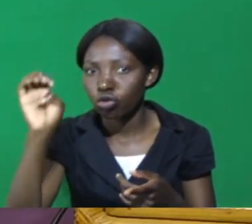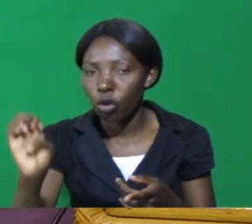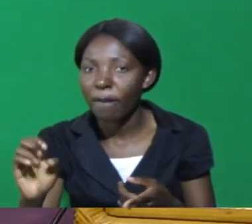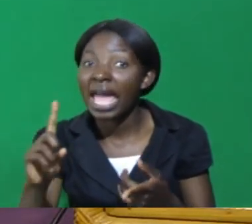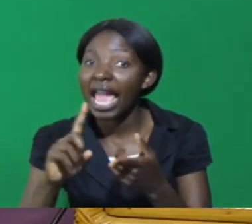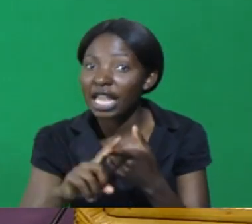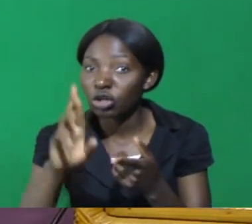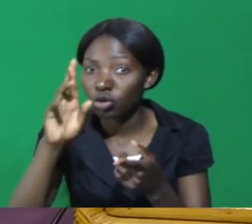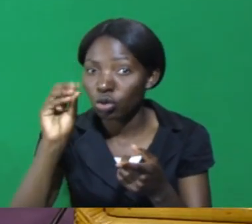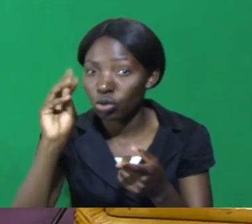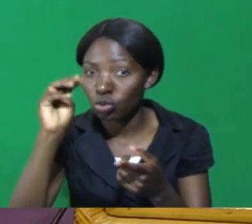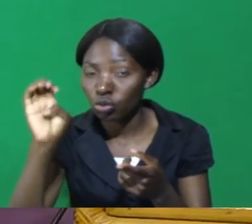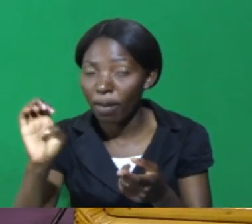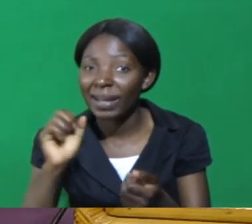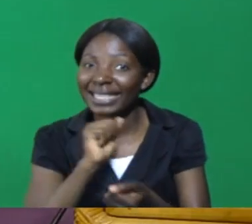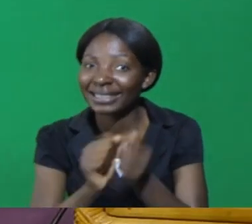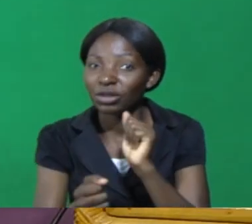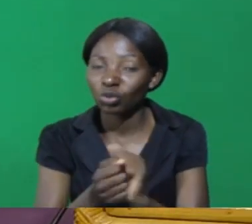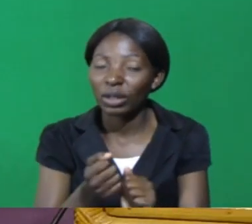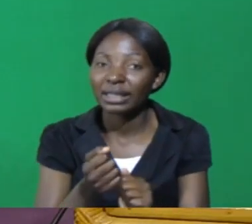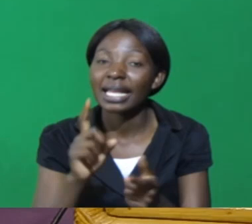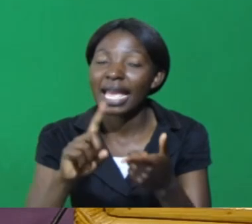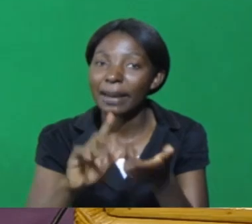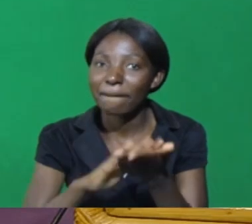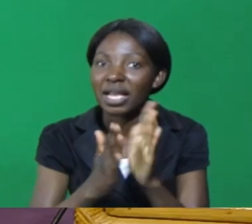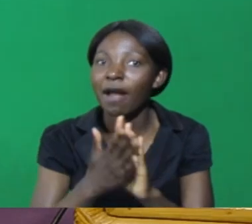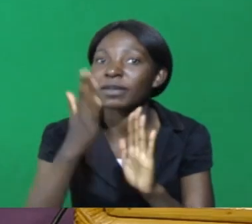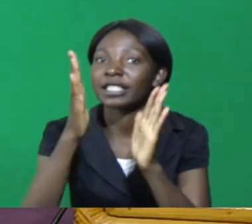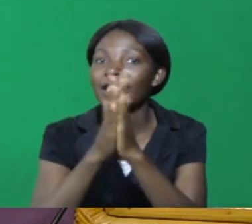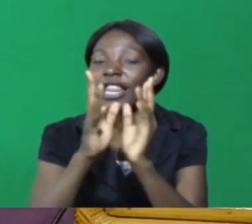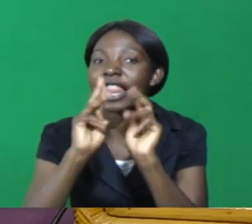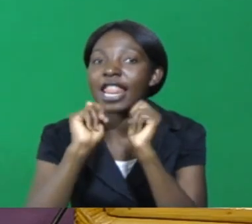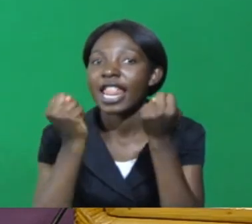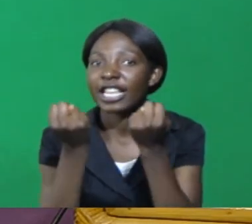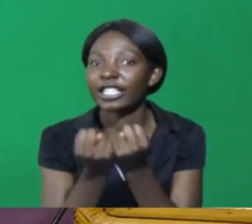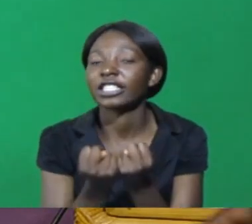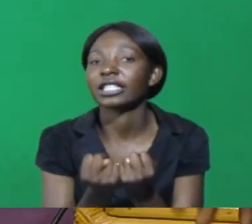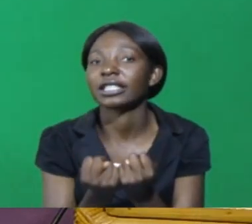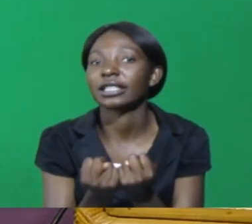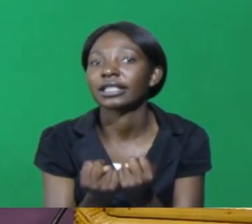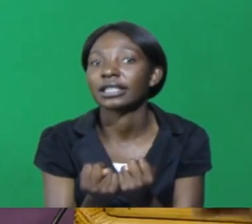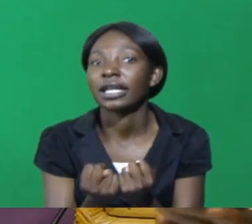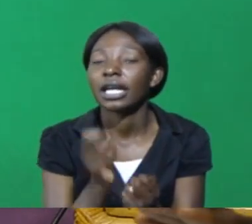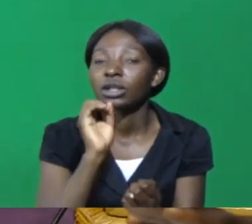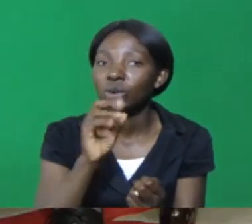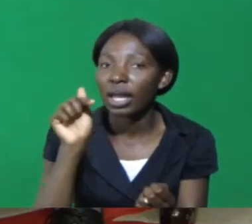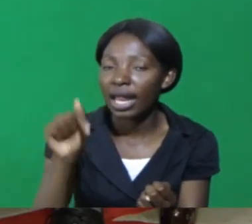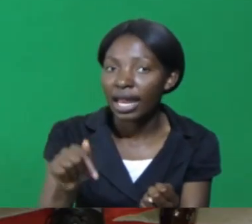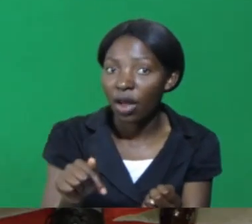10. Ndo pari kubva patanga kutaurwa uyo anomhura Mwari uyu. Chiitai muchisamaraiza kubva ipapo manje.